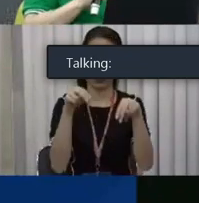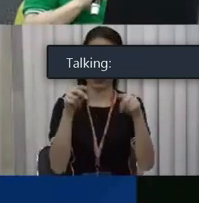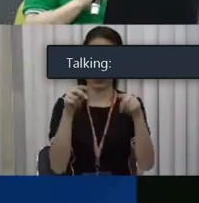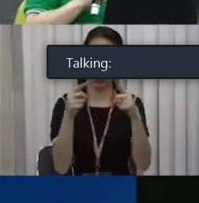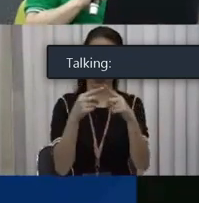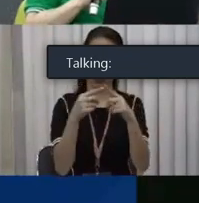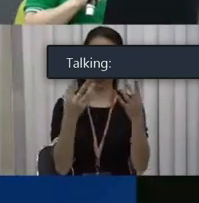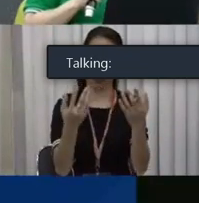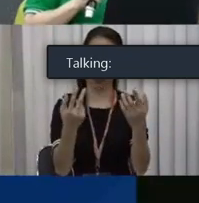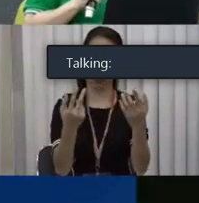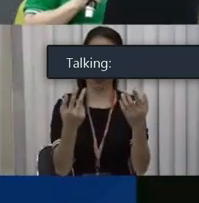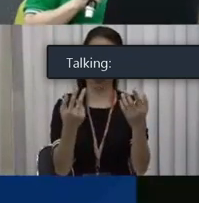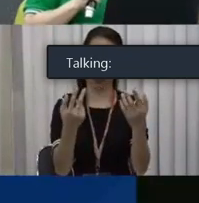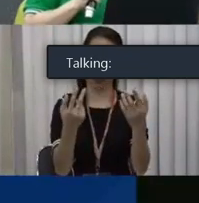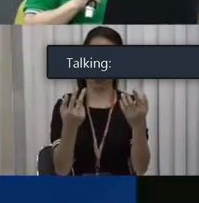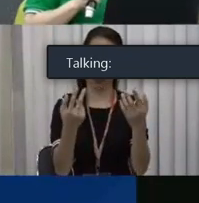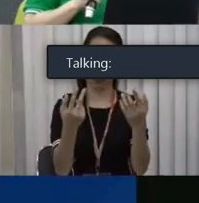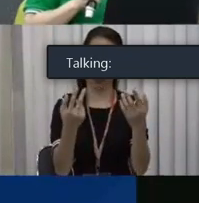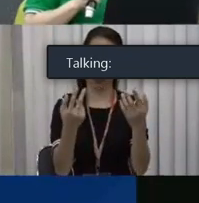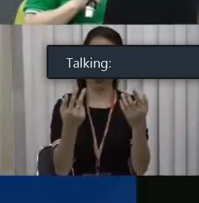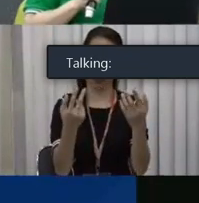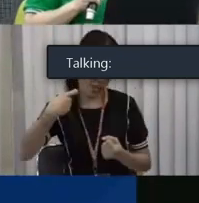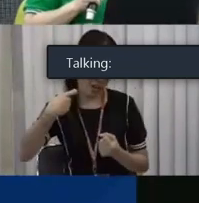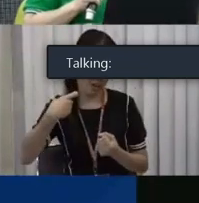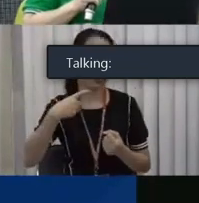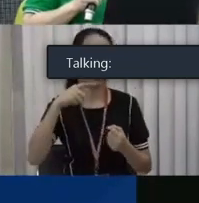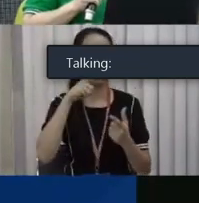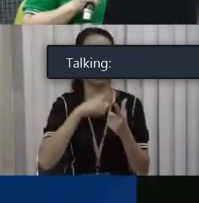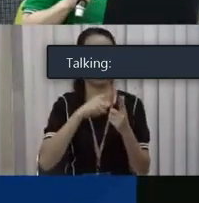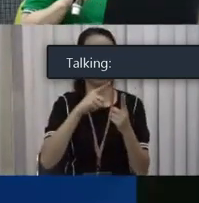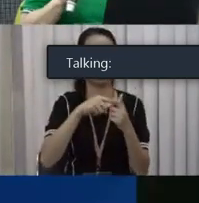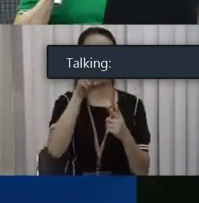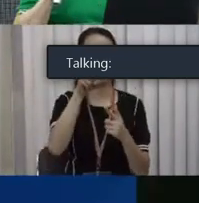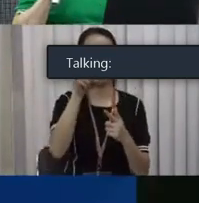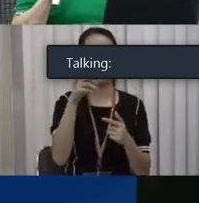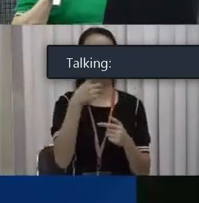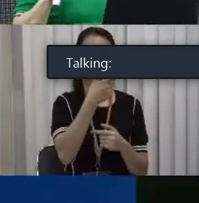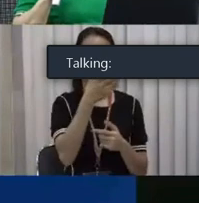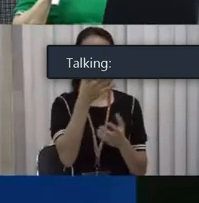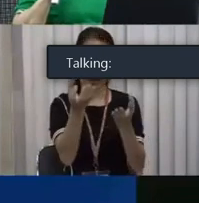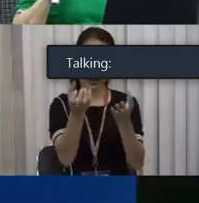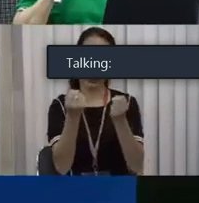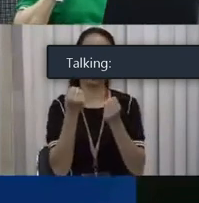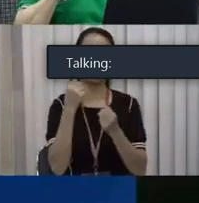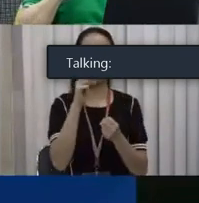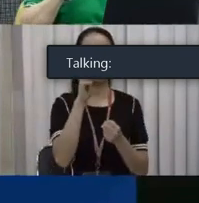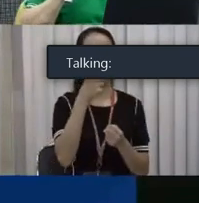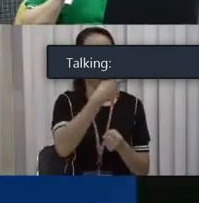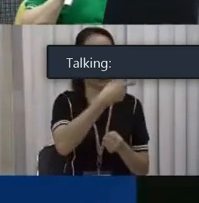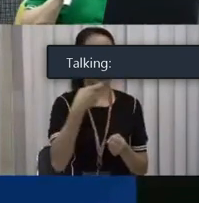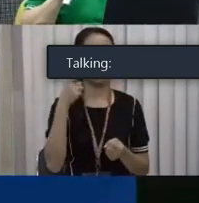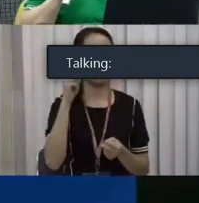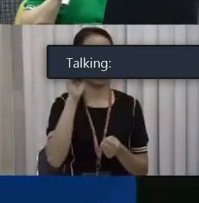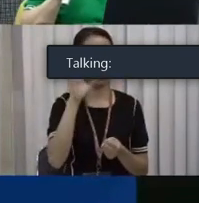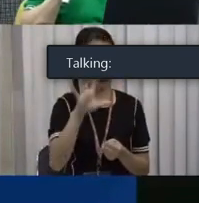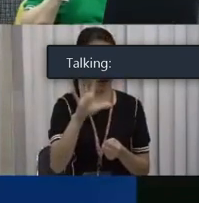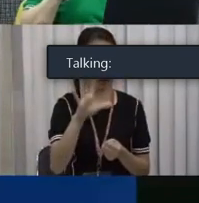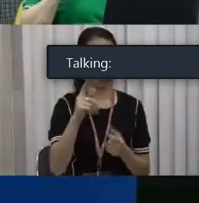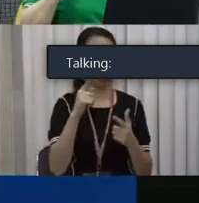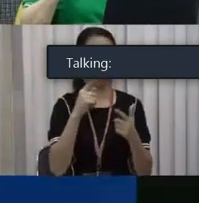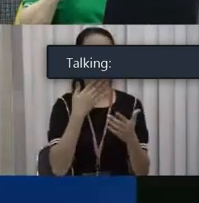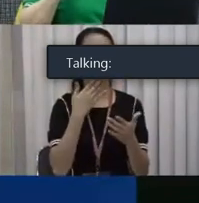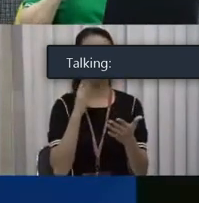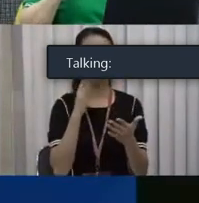target, so possible nga naatay mga recognition. So kung pananglitan ang imong attendance gi-expect